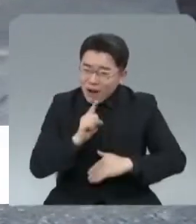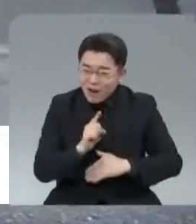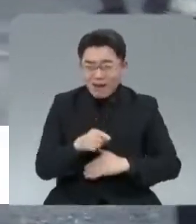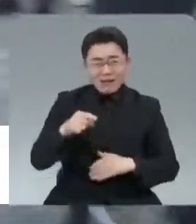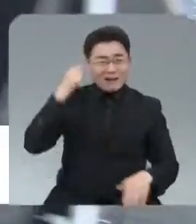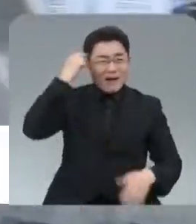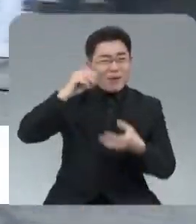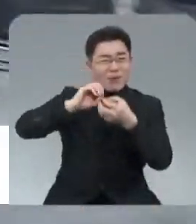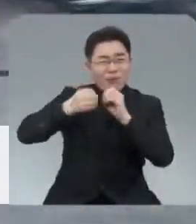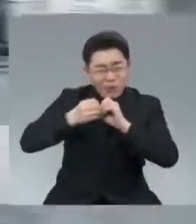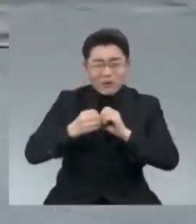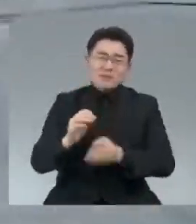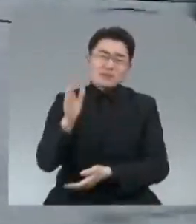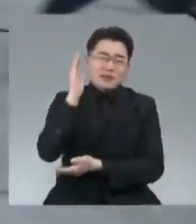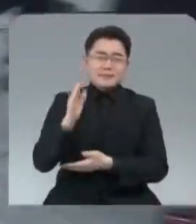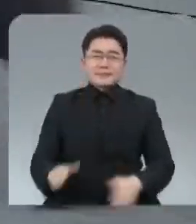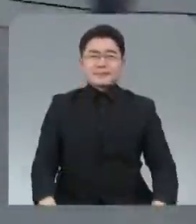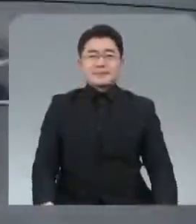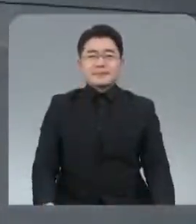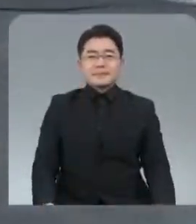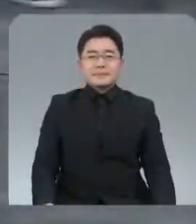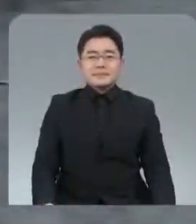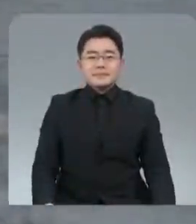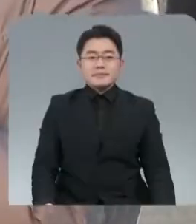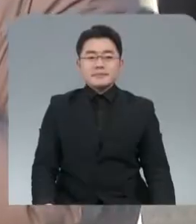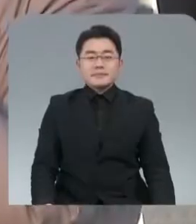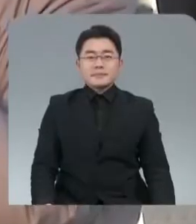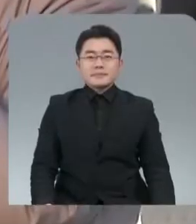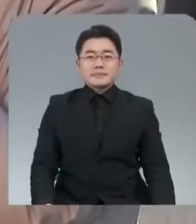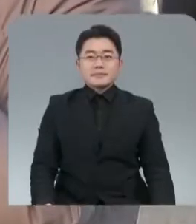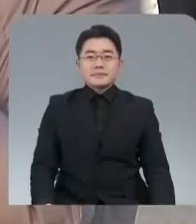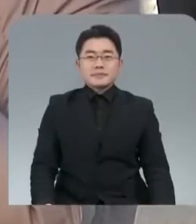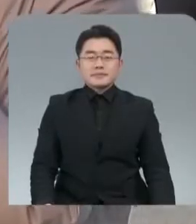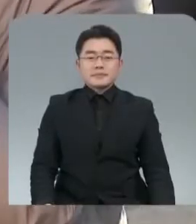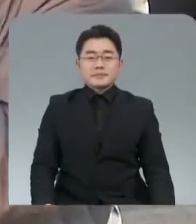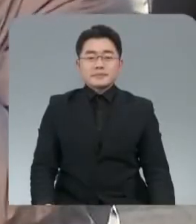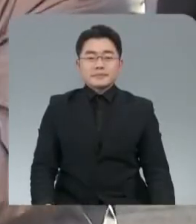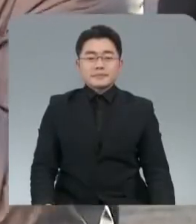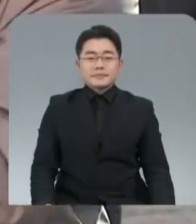상식과 수준을 무시하고 있다고 반박했습니다. KBS 뉴스 장혁진입니다.